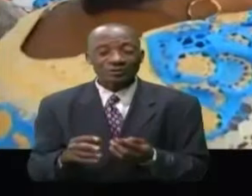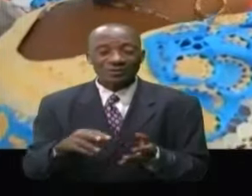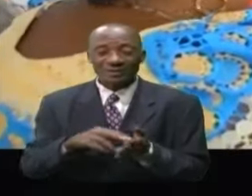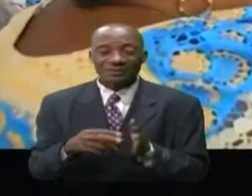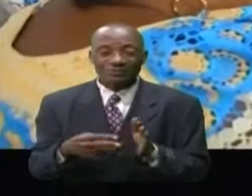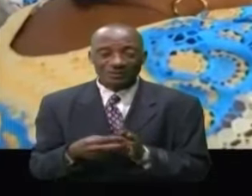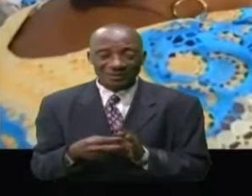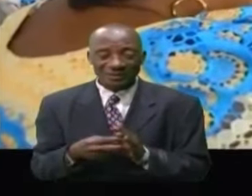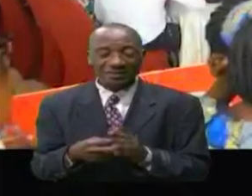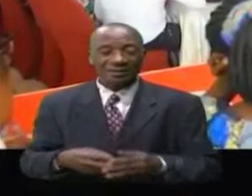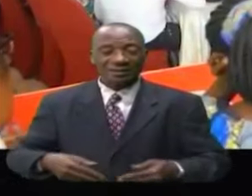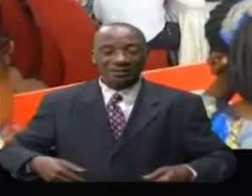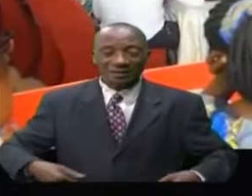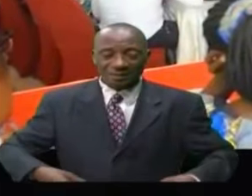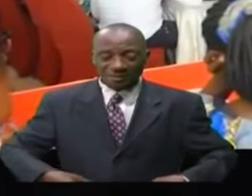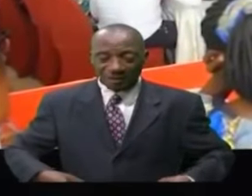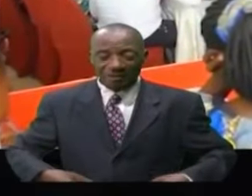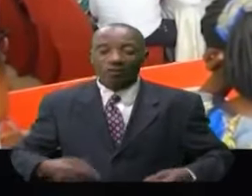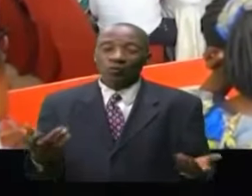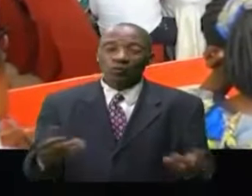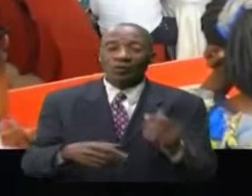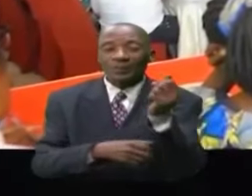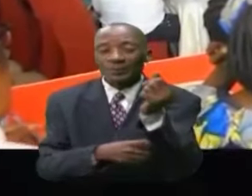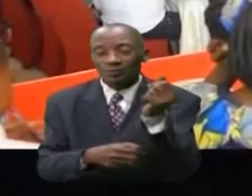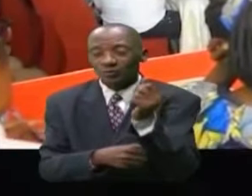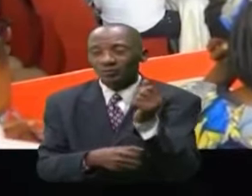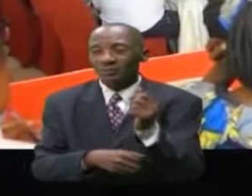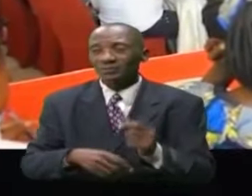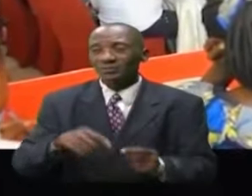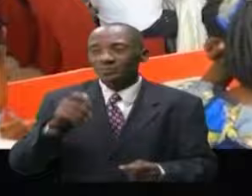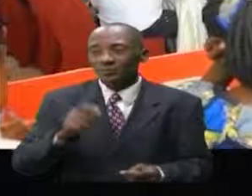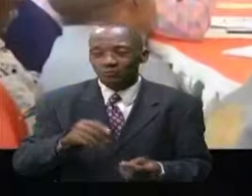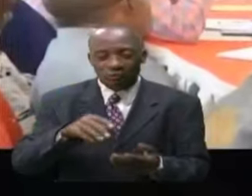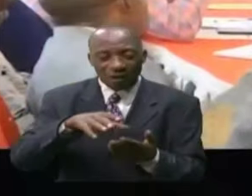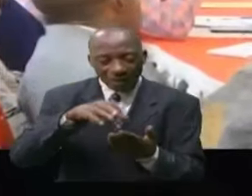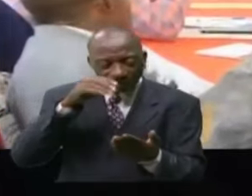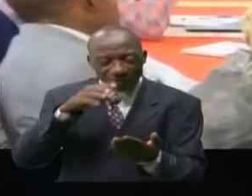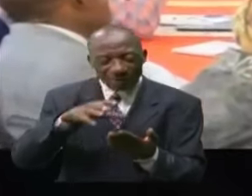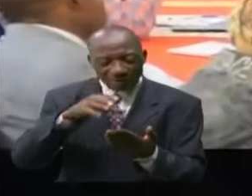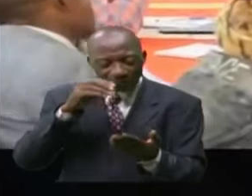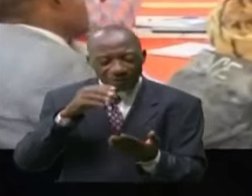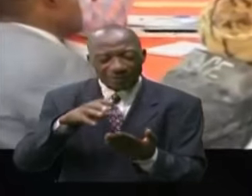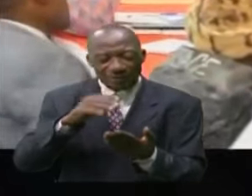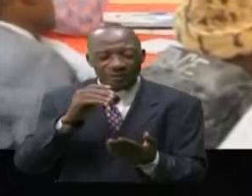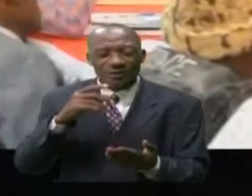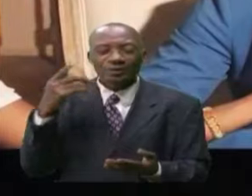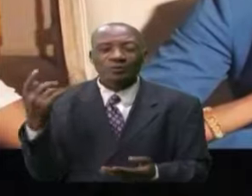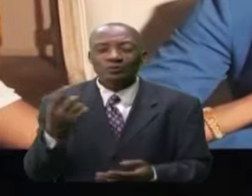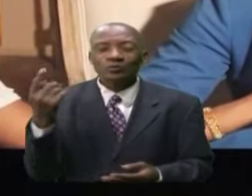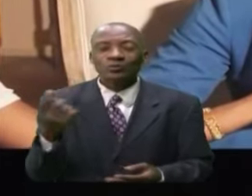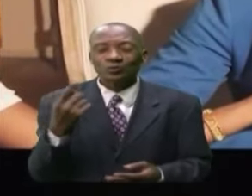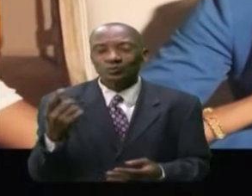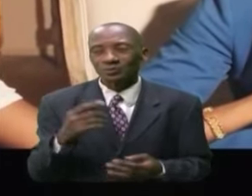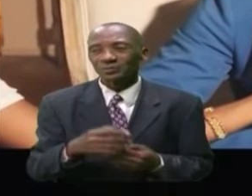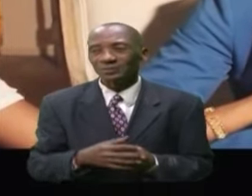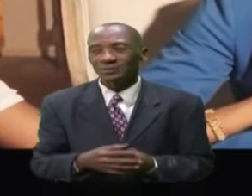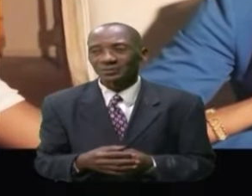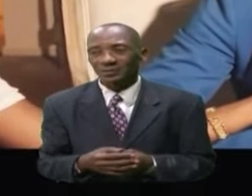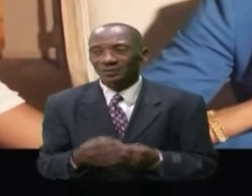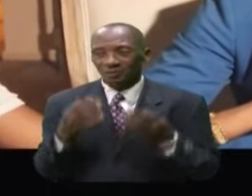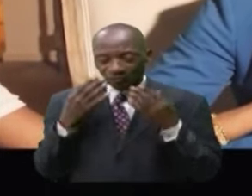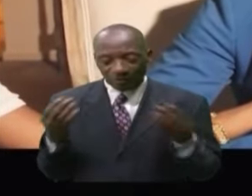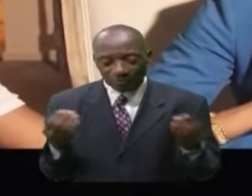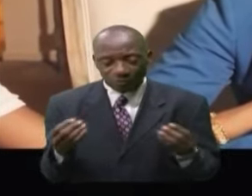C'est dans ce cadre que plusieurs partisans de la paix se sont retrouvés pour réfléchir à ce sujet. Enangila pense que la